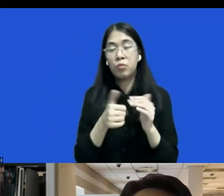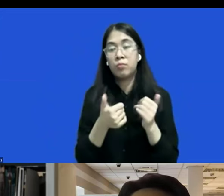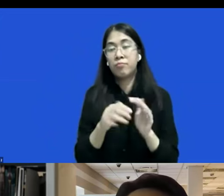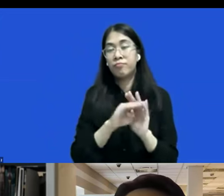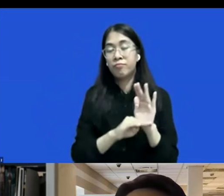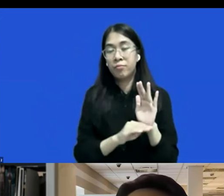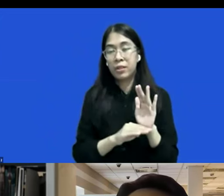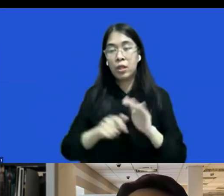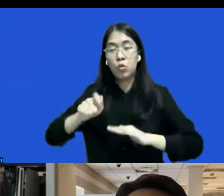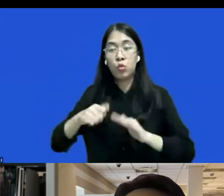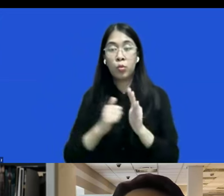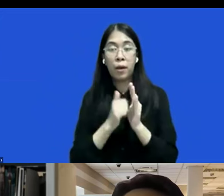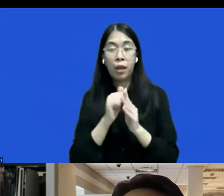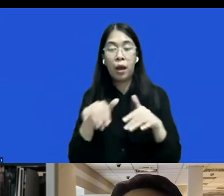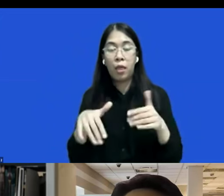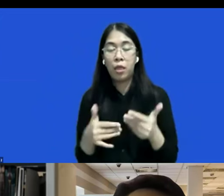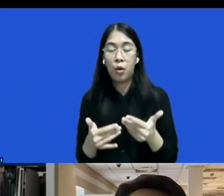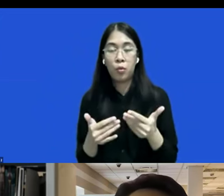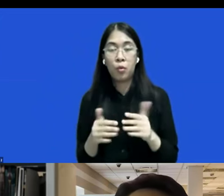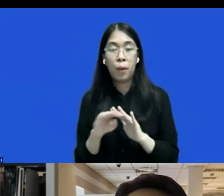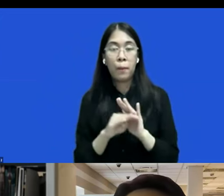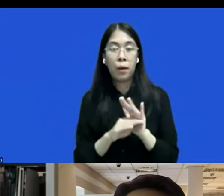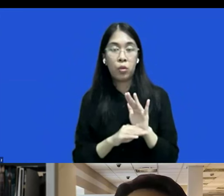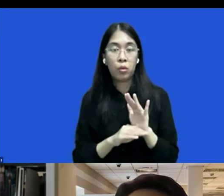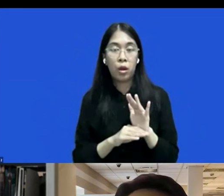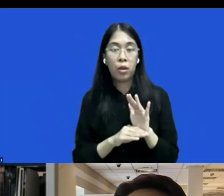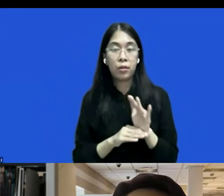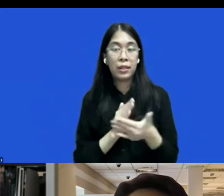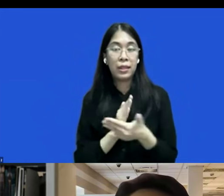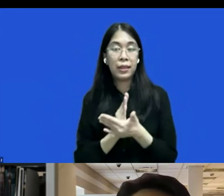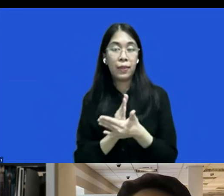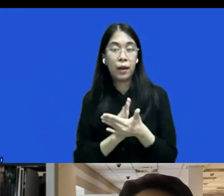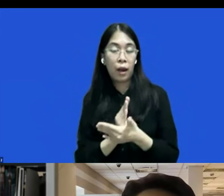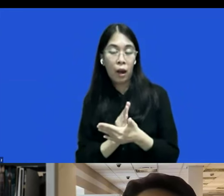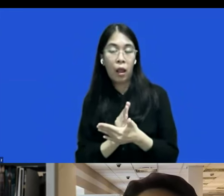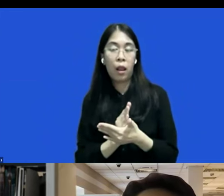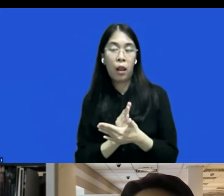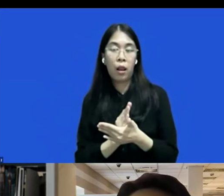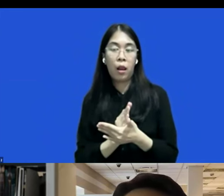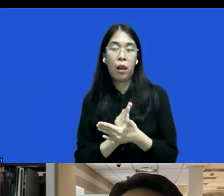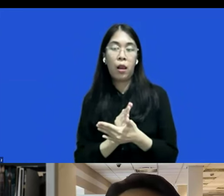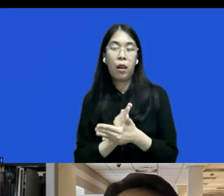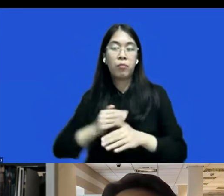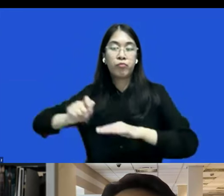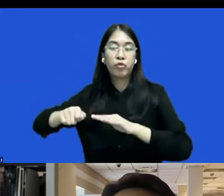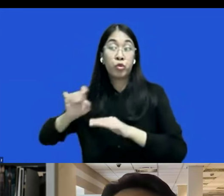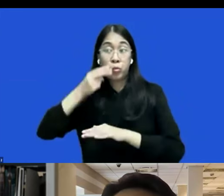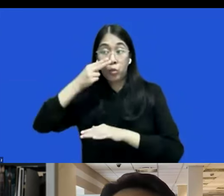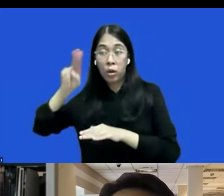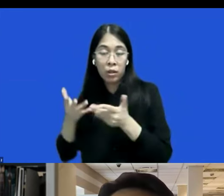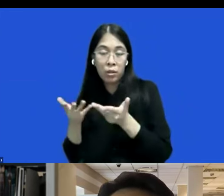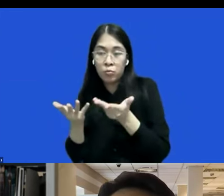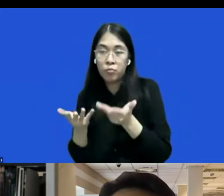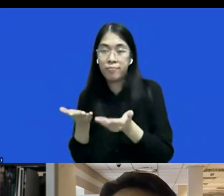hukum acara atau peraturan internal penegak hukum di luar gitu. Terima